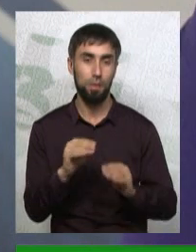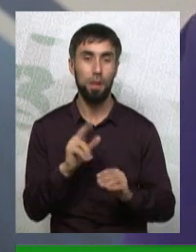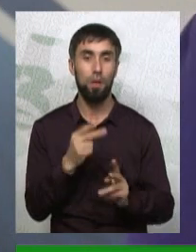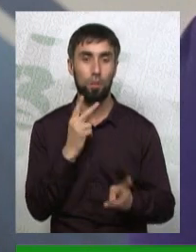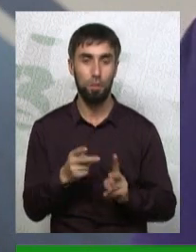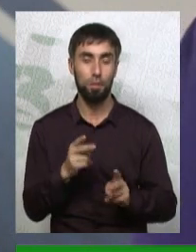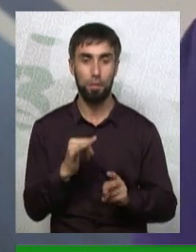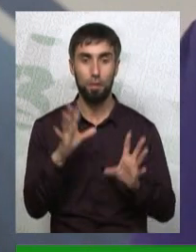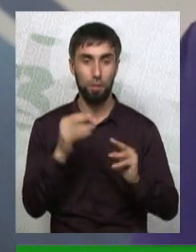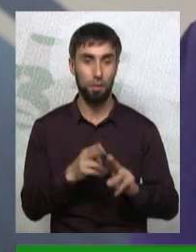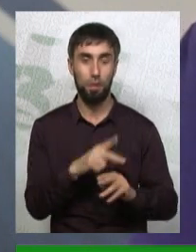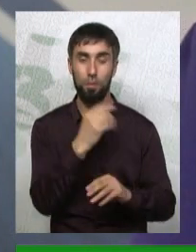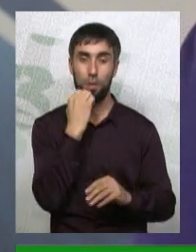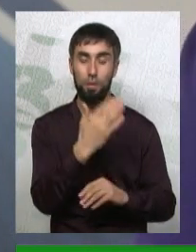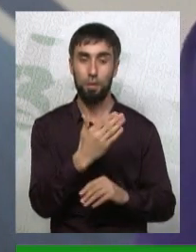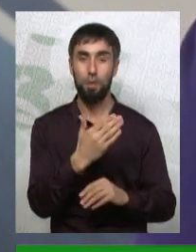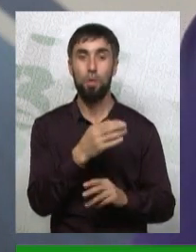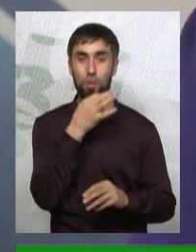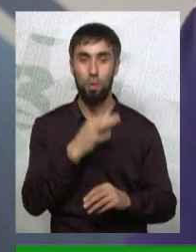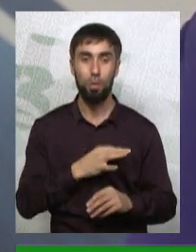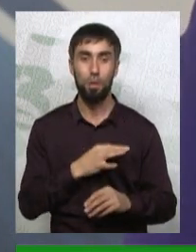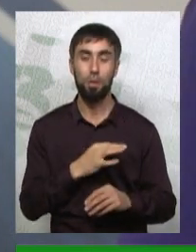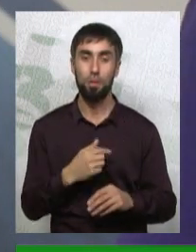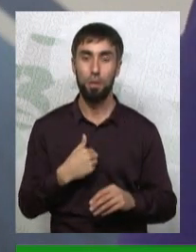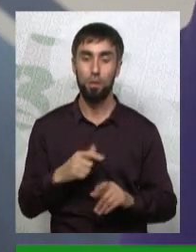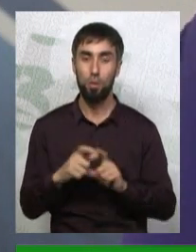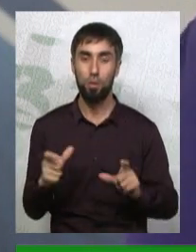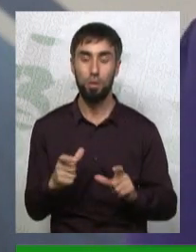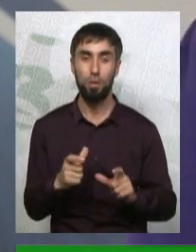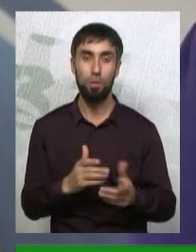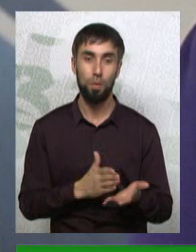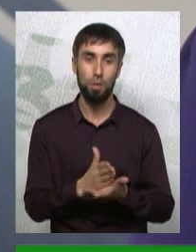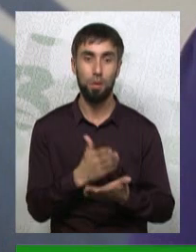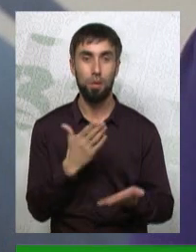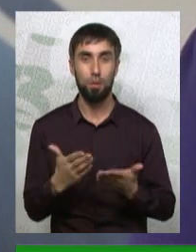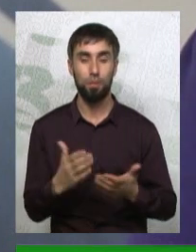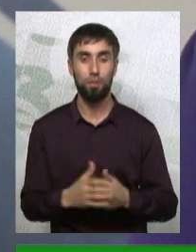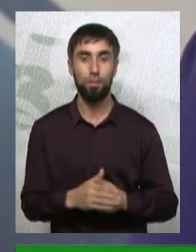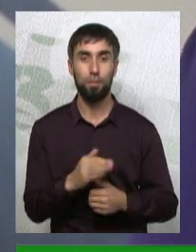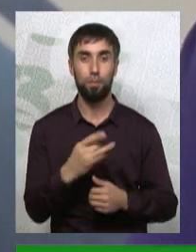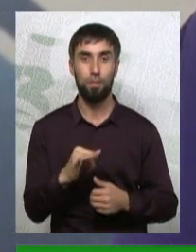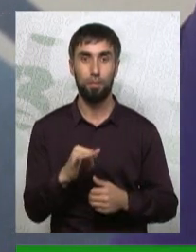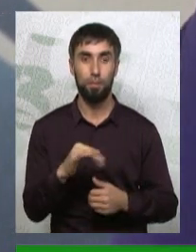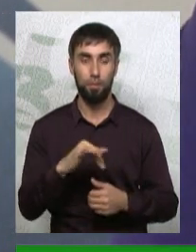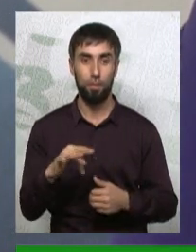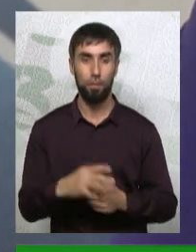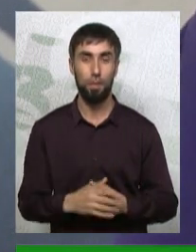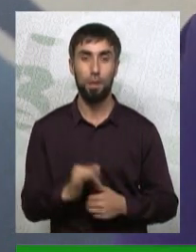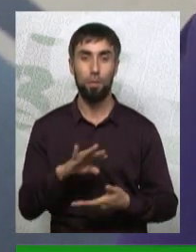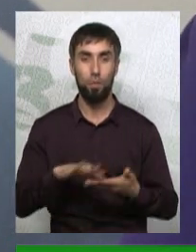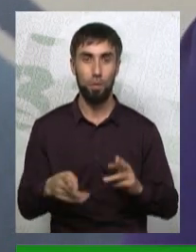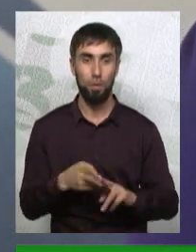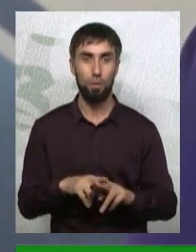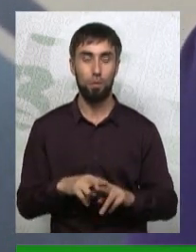А после всего этого нам федеральный центр, значит, сообщает, прошли ли наши школы в федеральный тур. И только после этого